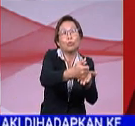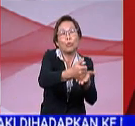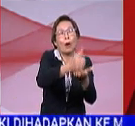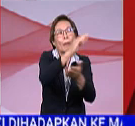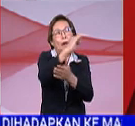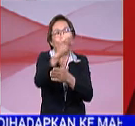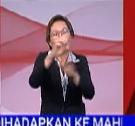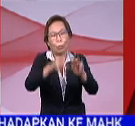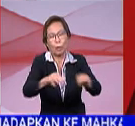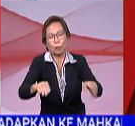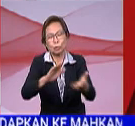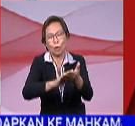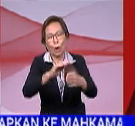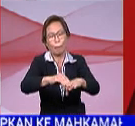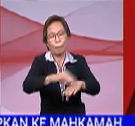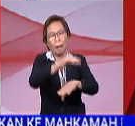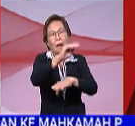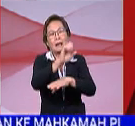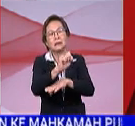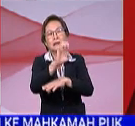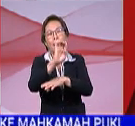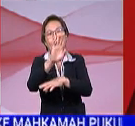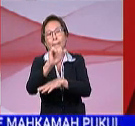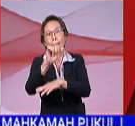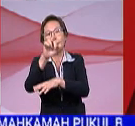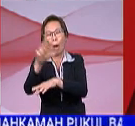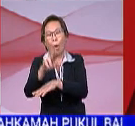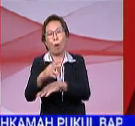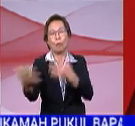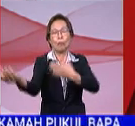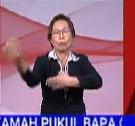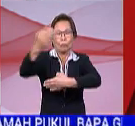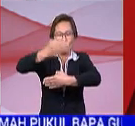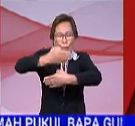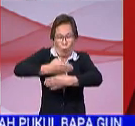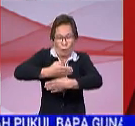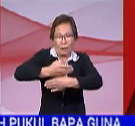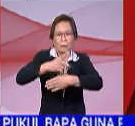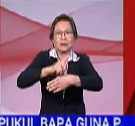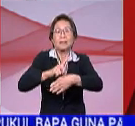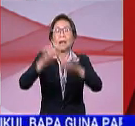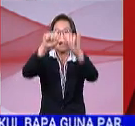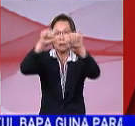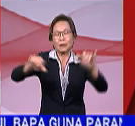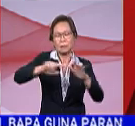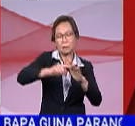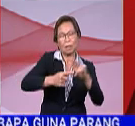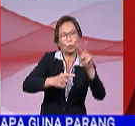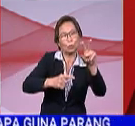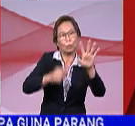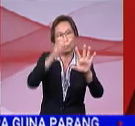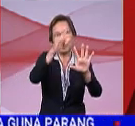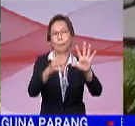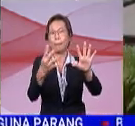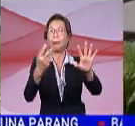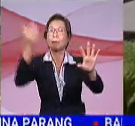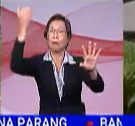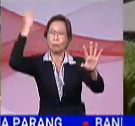pelajar sebuah sekolah menengah di Sebauh yang menjalani kuarantin di asrama sejak 25 April lalu.